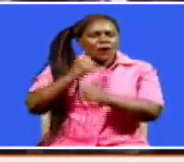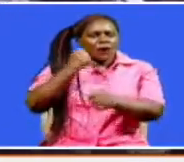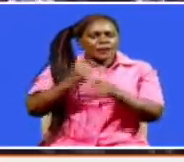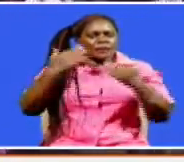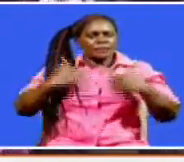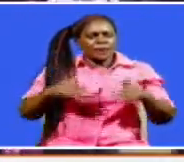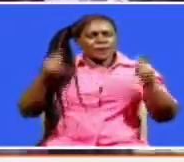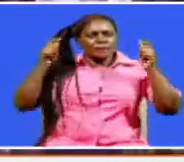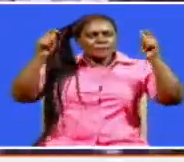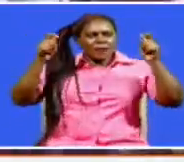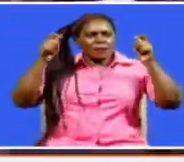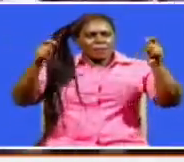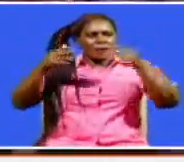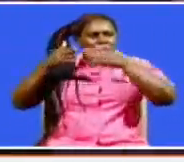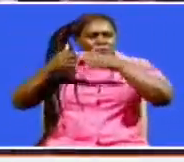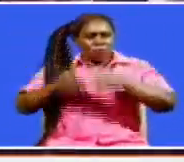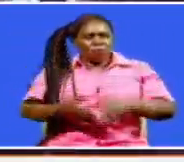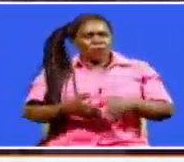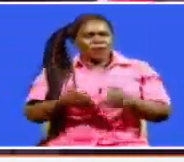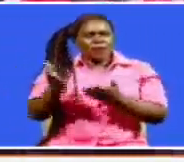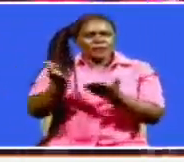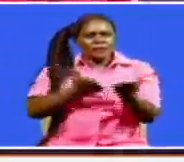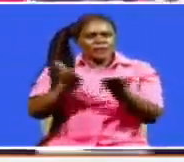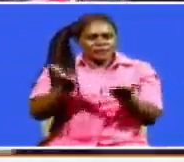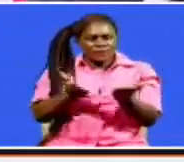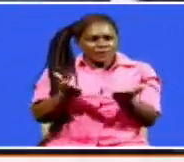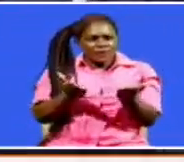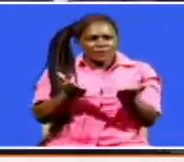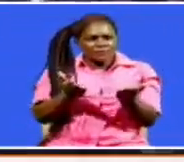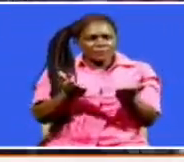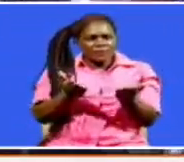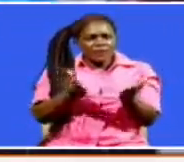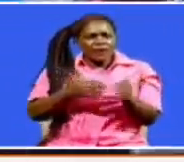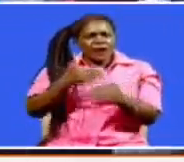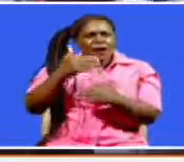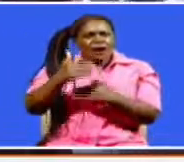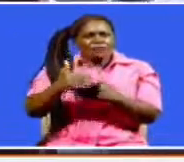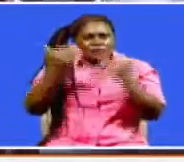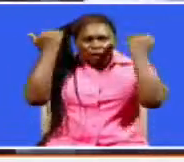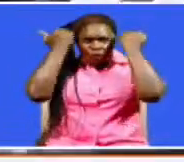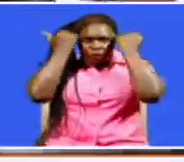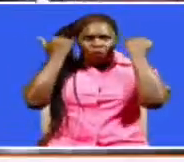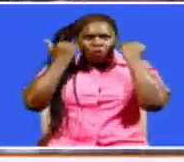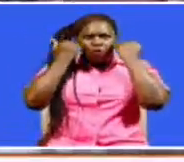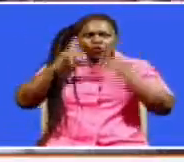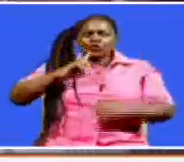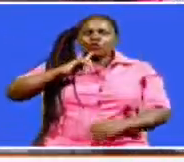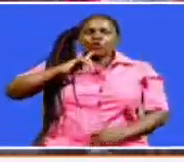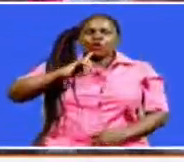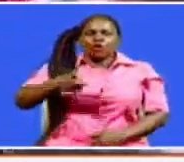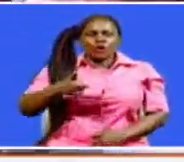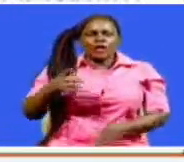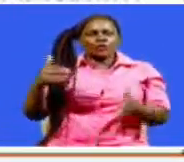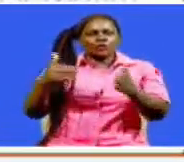organization. Mgomo huu umelemaza utoaji huduma wa shirika hili hata baada ya mahakama moja Nairobi kutoa